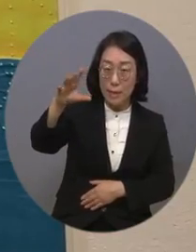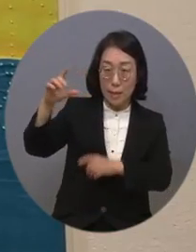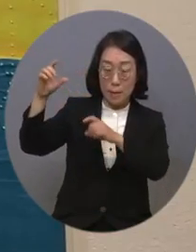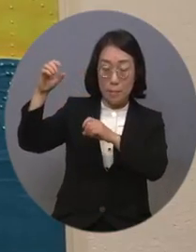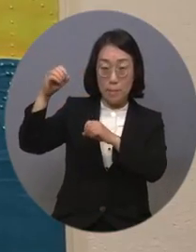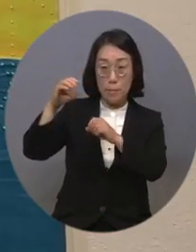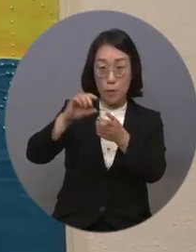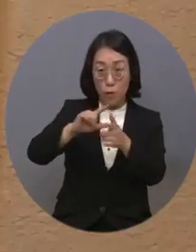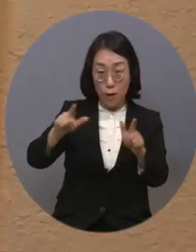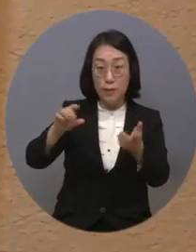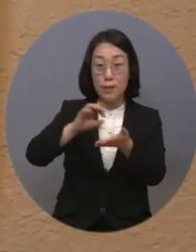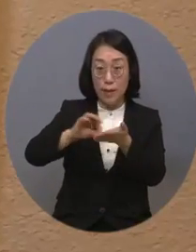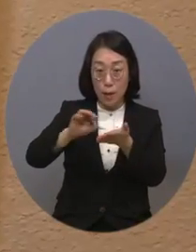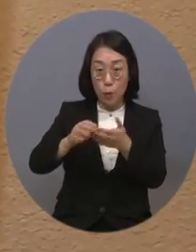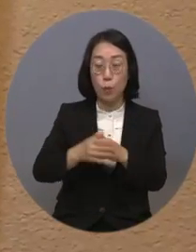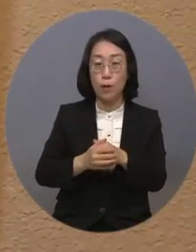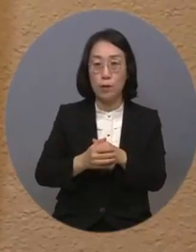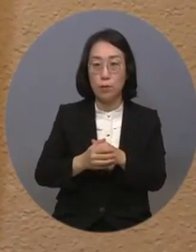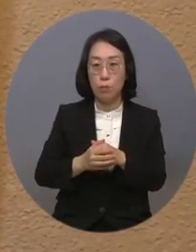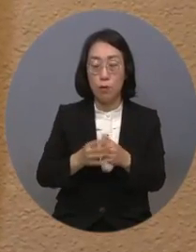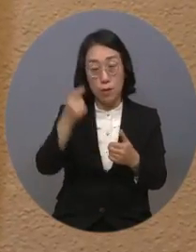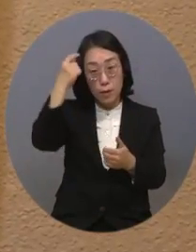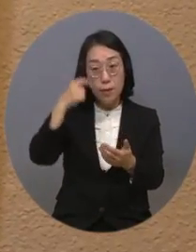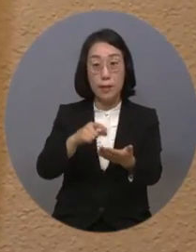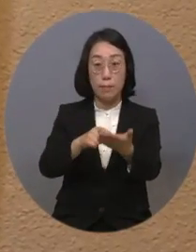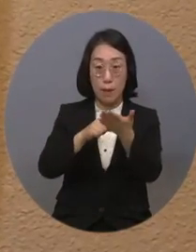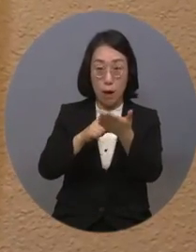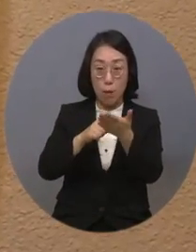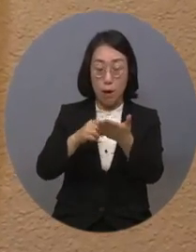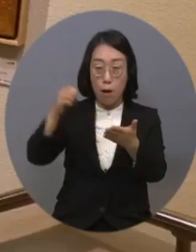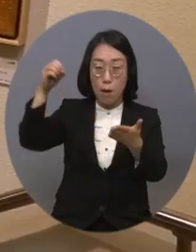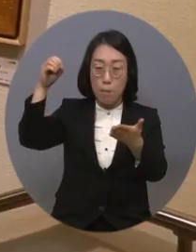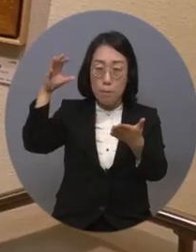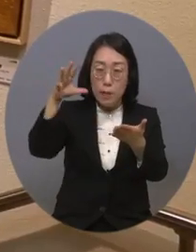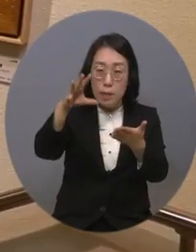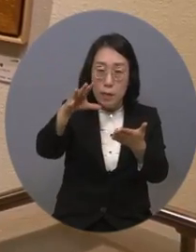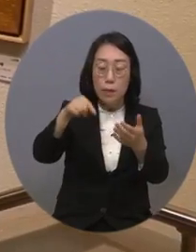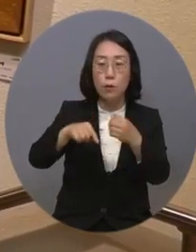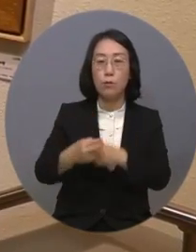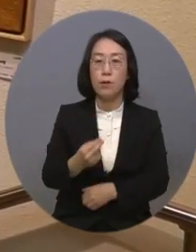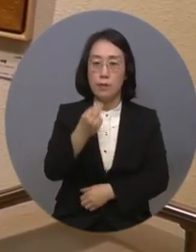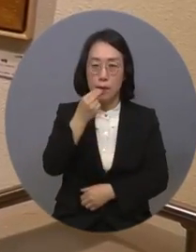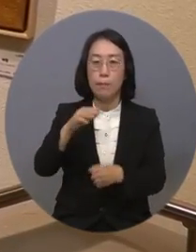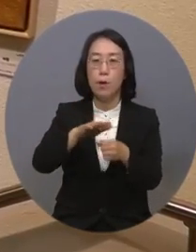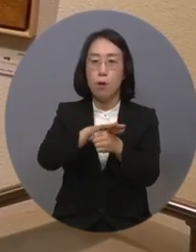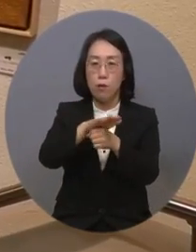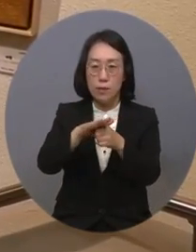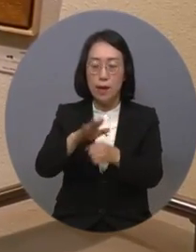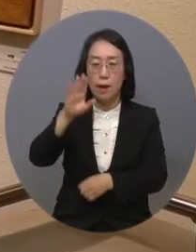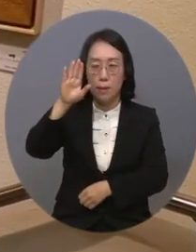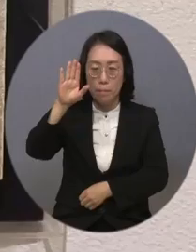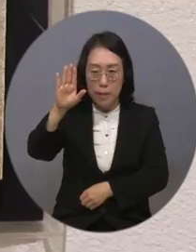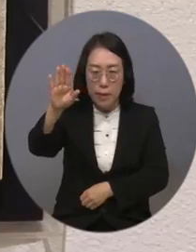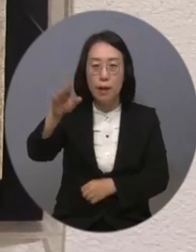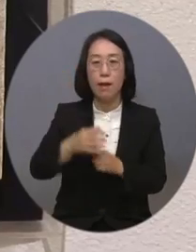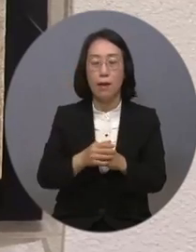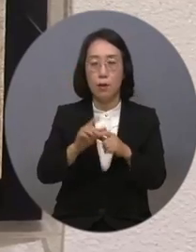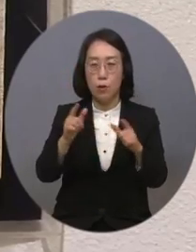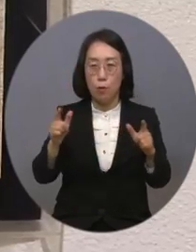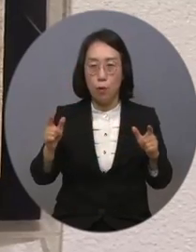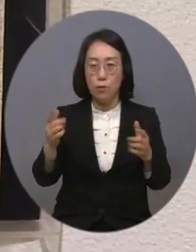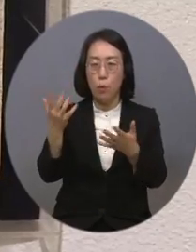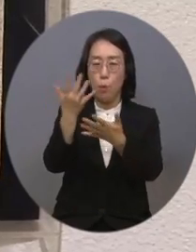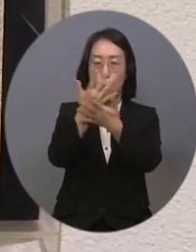반짝임을 오브제로 표현을 했으며 작품 속 빛은 생명과 사랑, 희망, 미래라는 의미를 더해